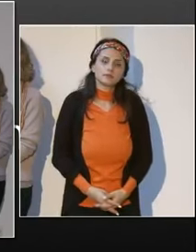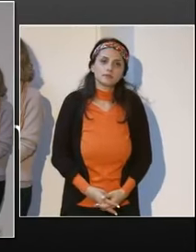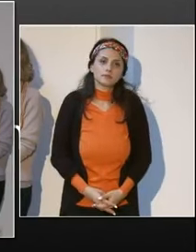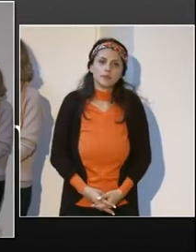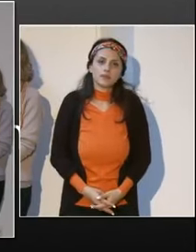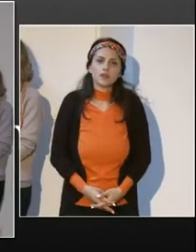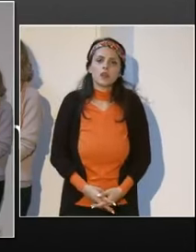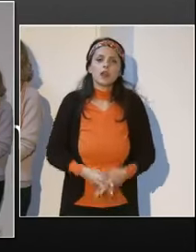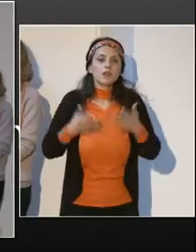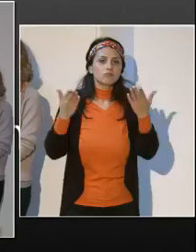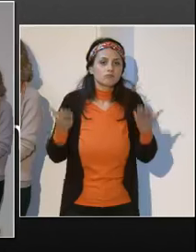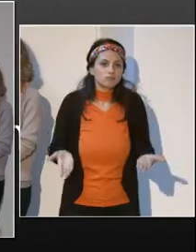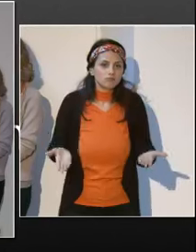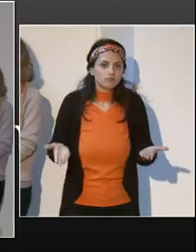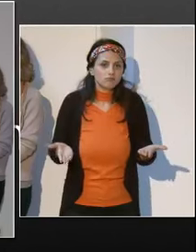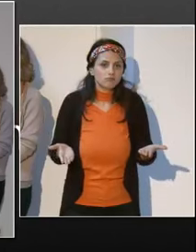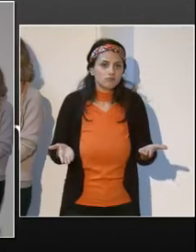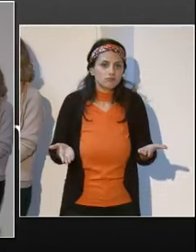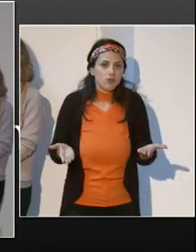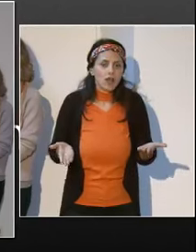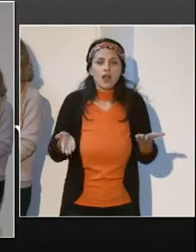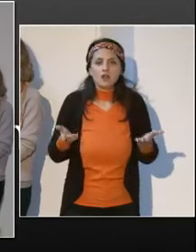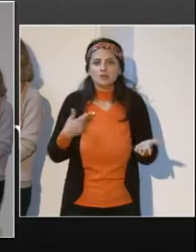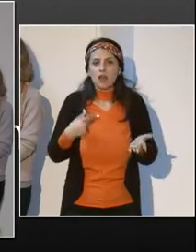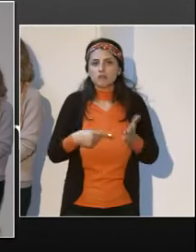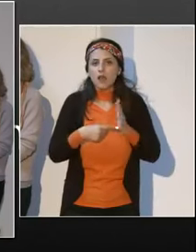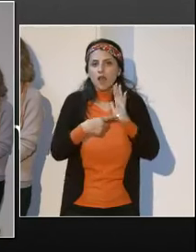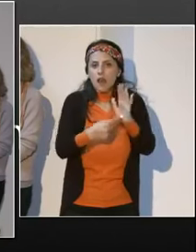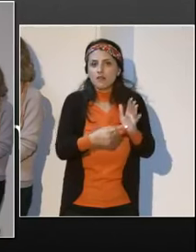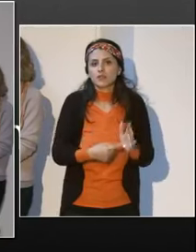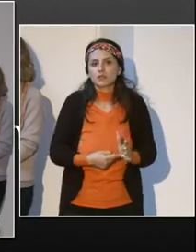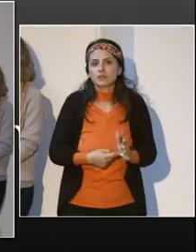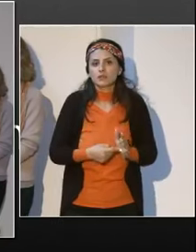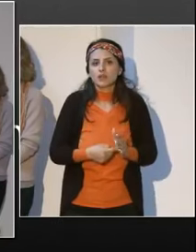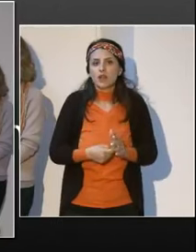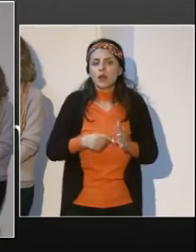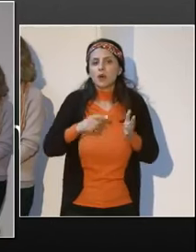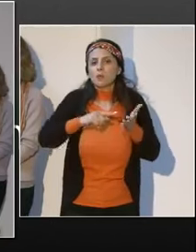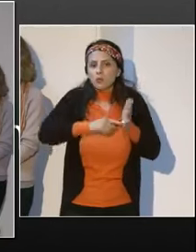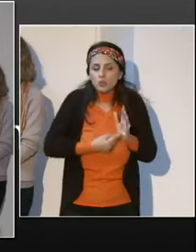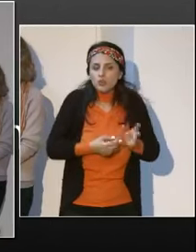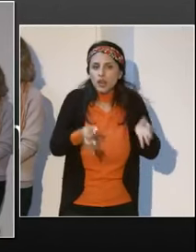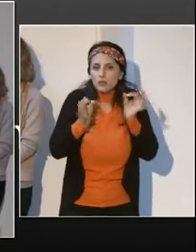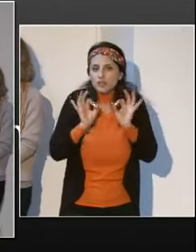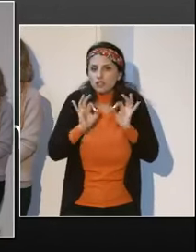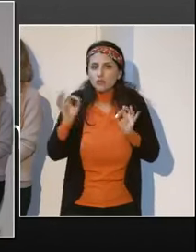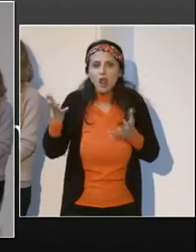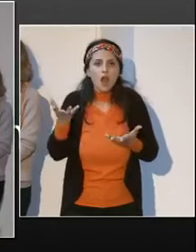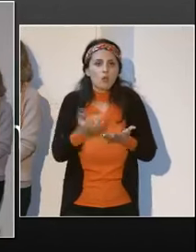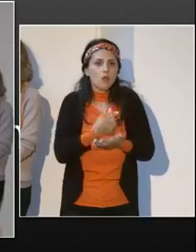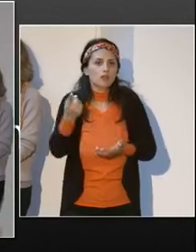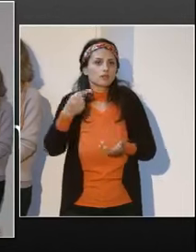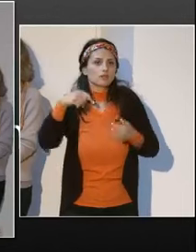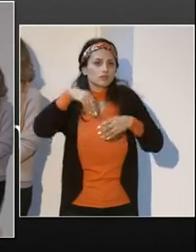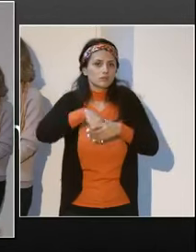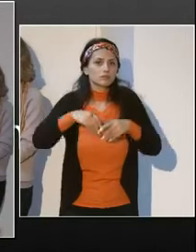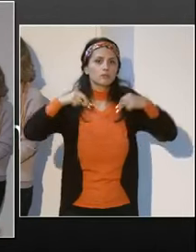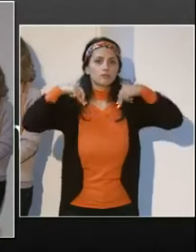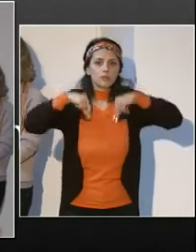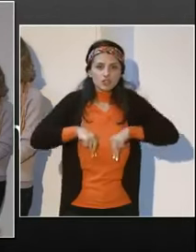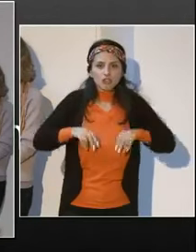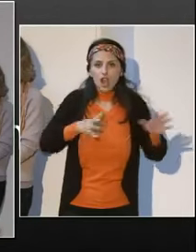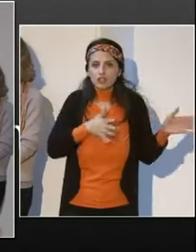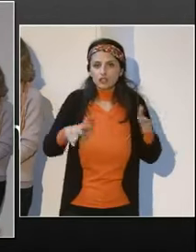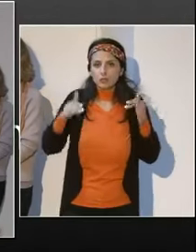acestea au fost obiectivele pe care eu îl am asumat o data cu venirea mea la